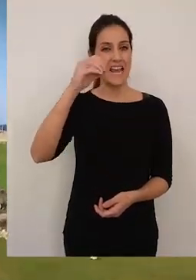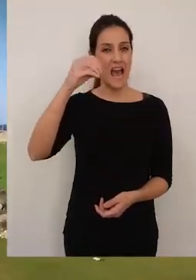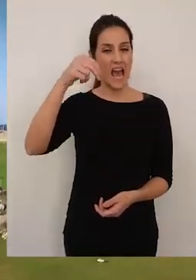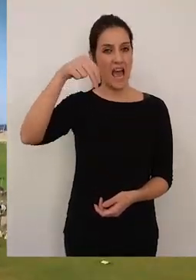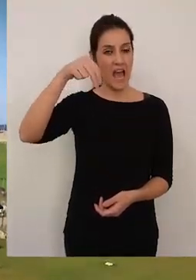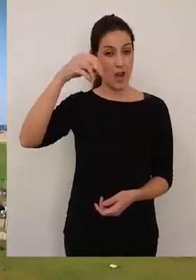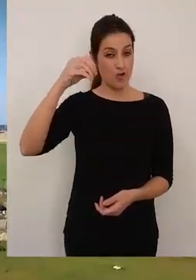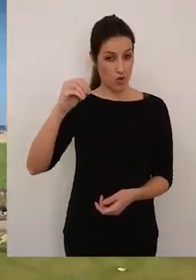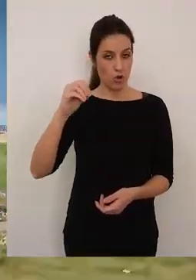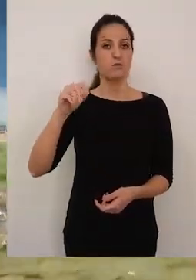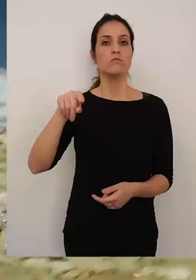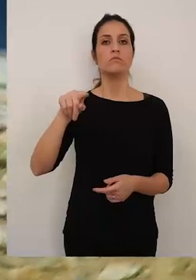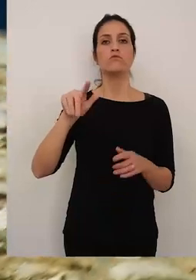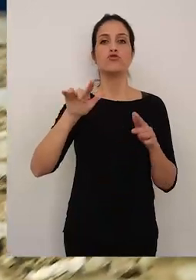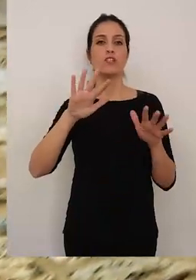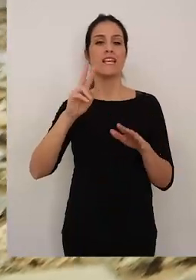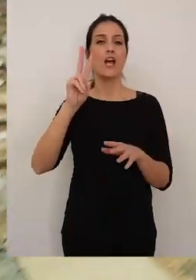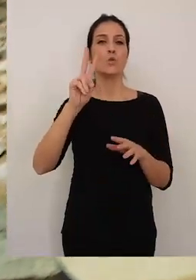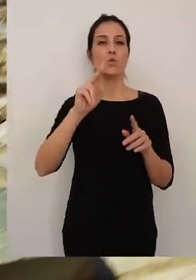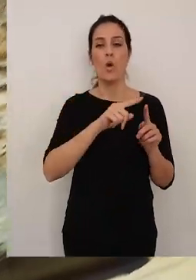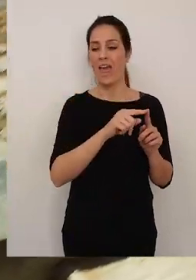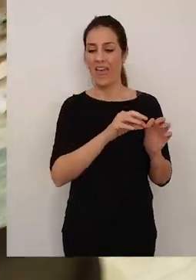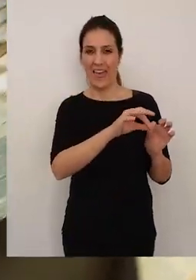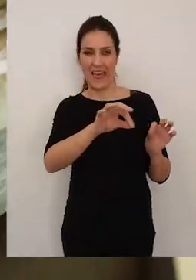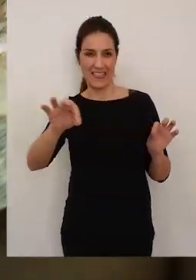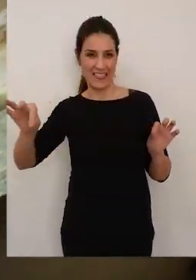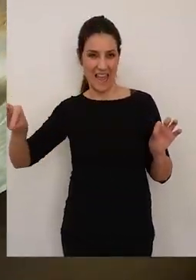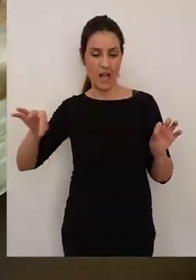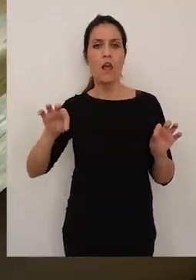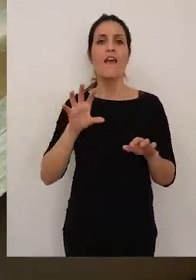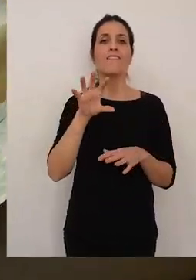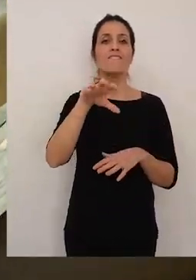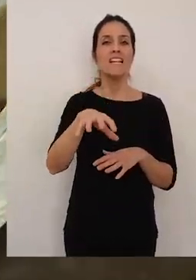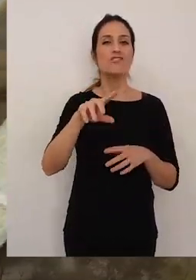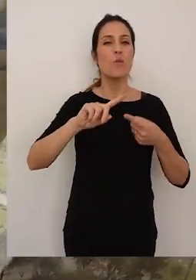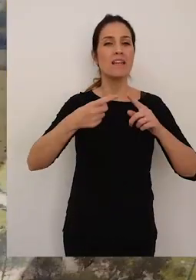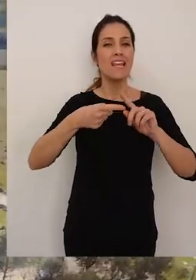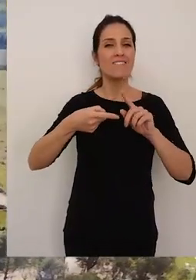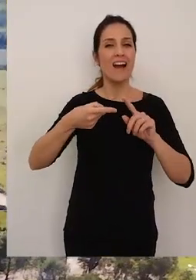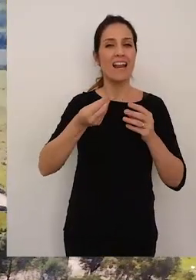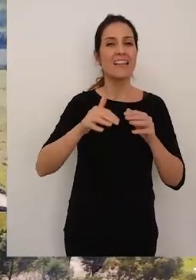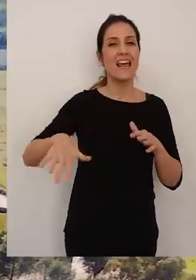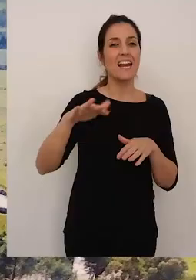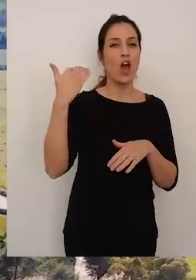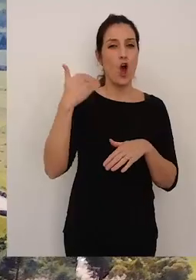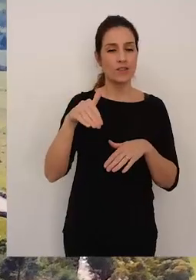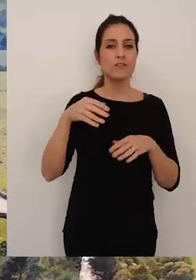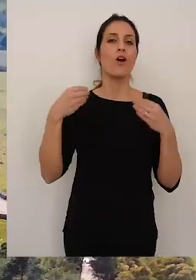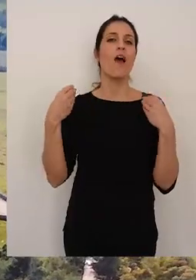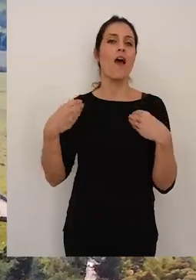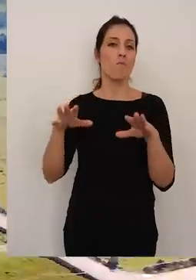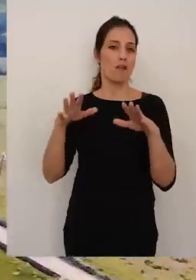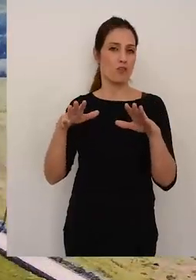si estendono per circa 2 ettari, è un villaggio medievale di Terra d'Otranto abbandonato tra il XIV e il XVI